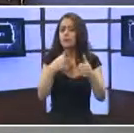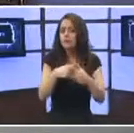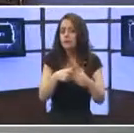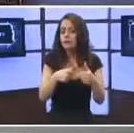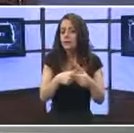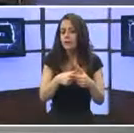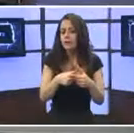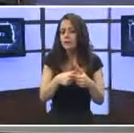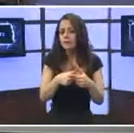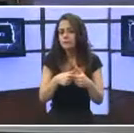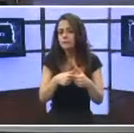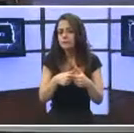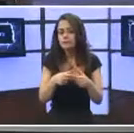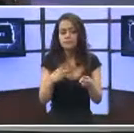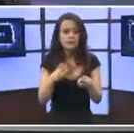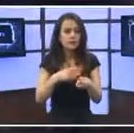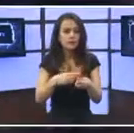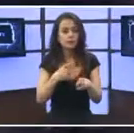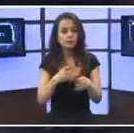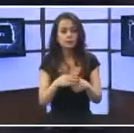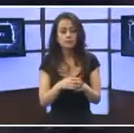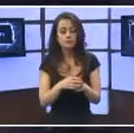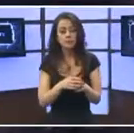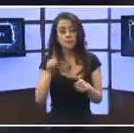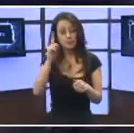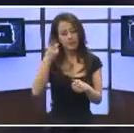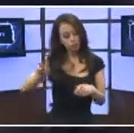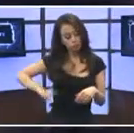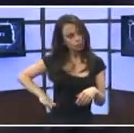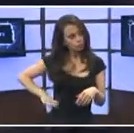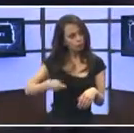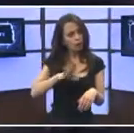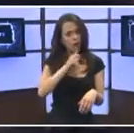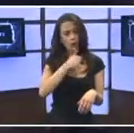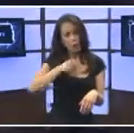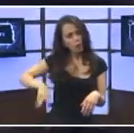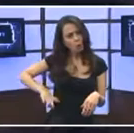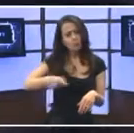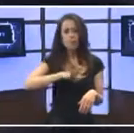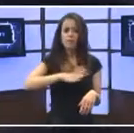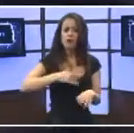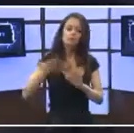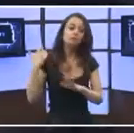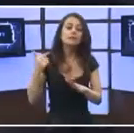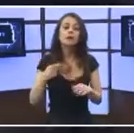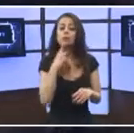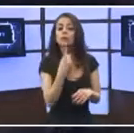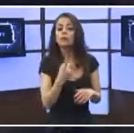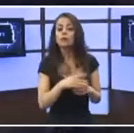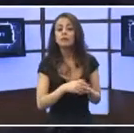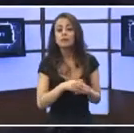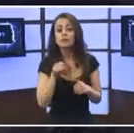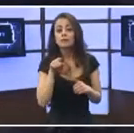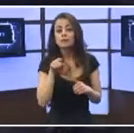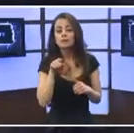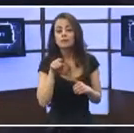başka bir lütuf. Yağız var mesela 3,5 yaşında bir oğlum daha var. Geçen Gülben Ergen'in programındaydım. Diyor ki senin bu diyor